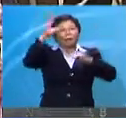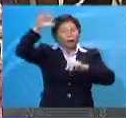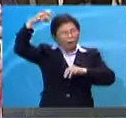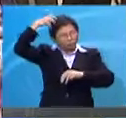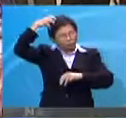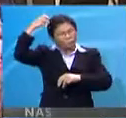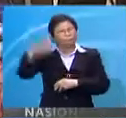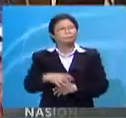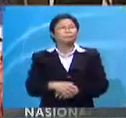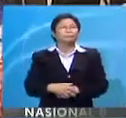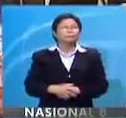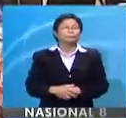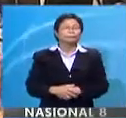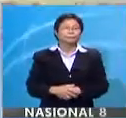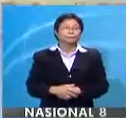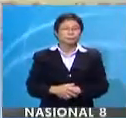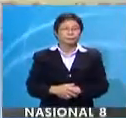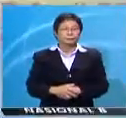Mavong.